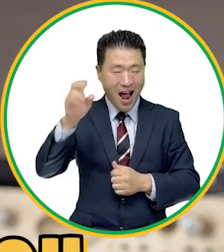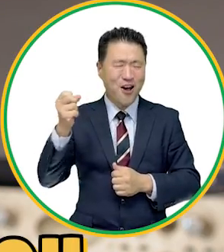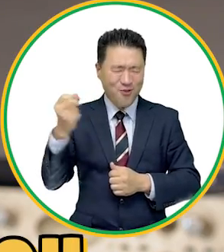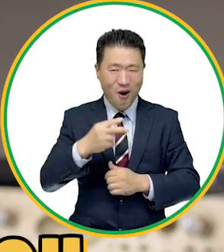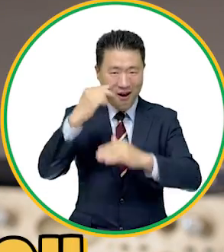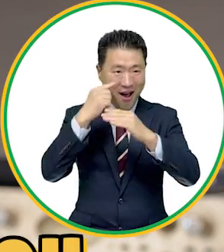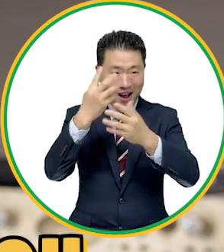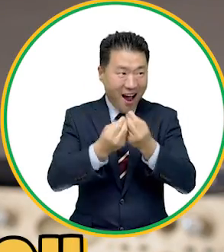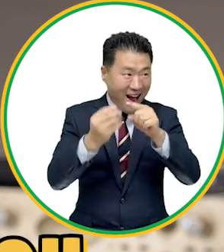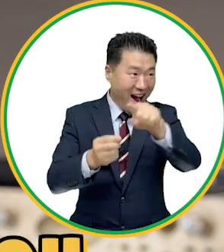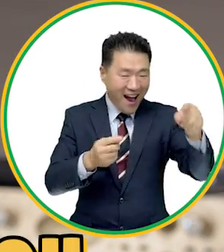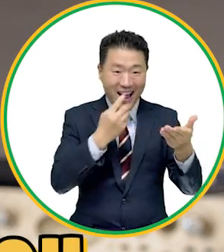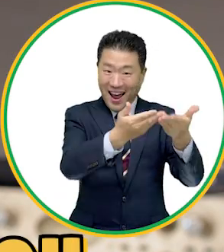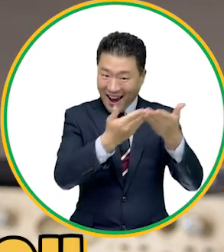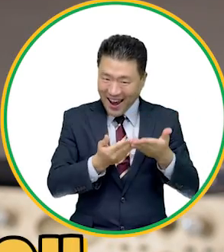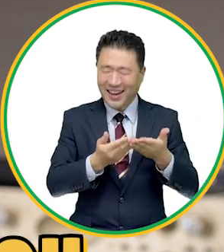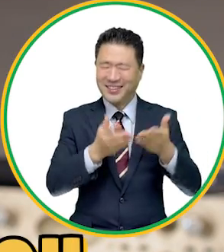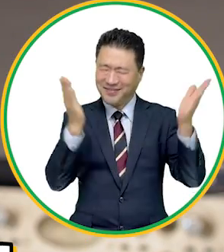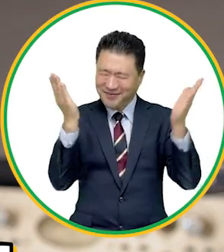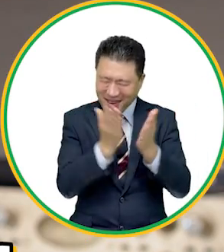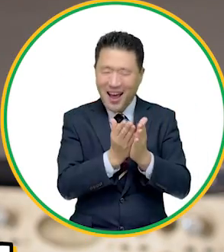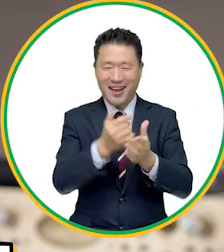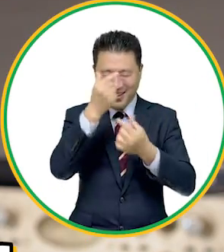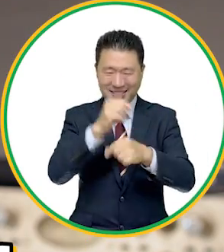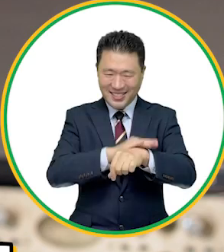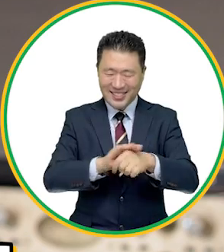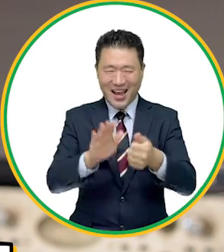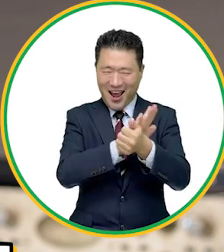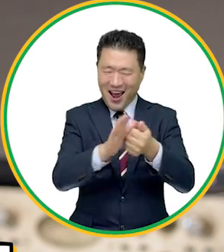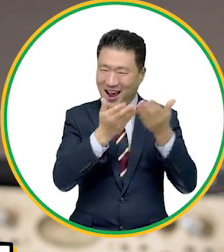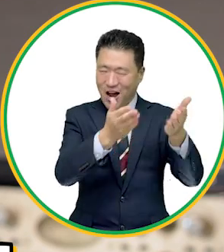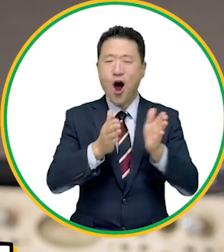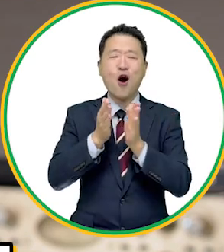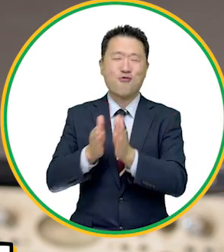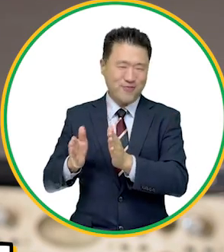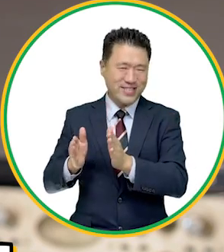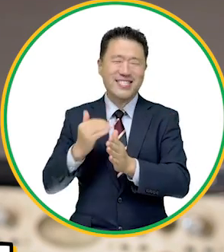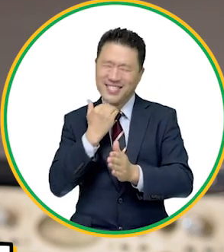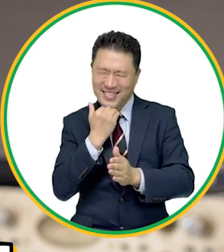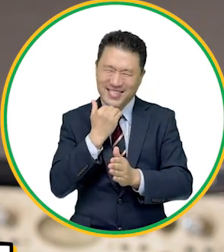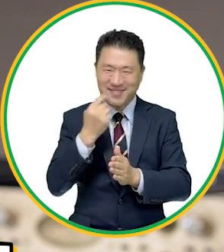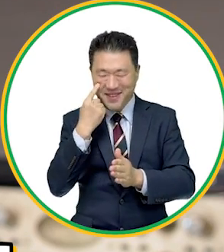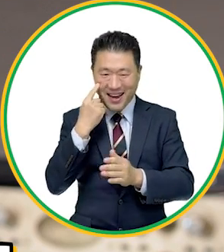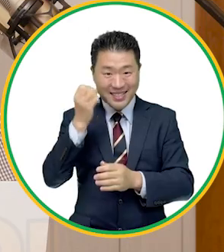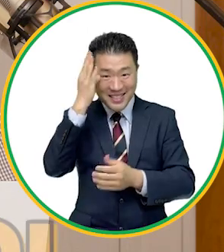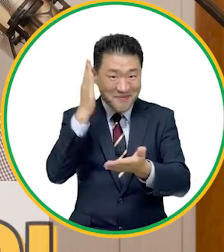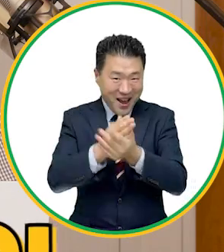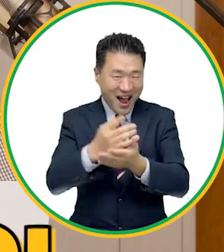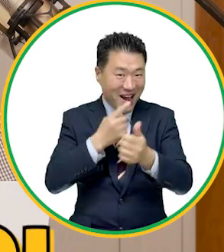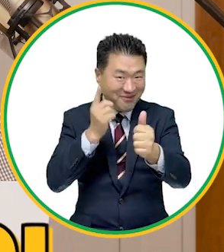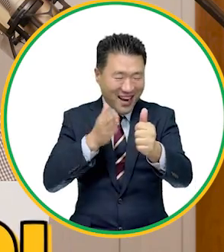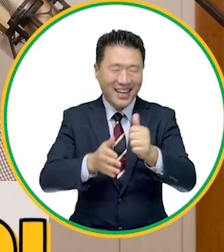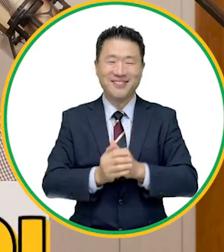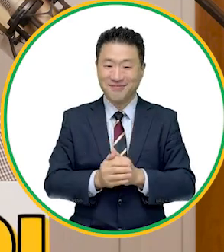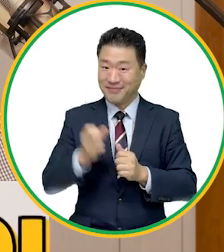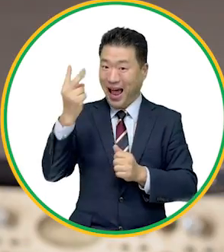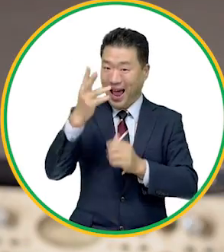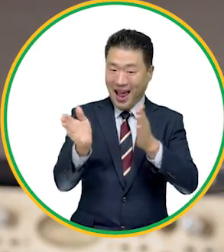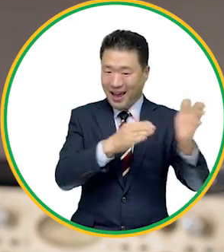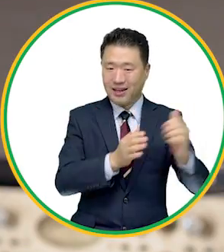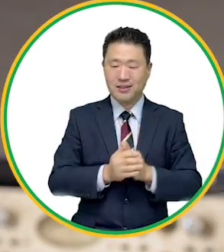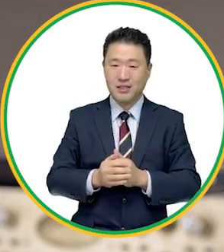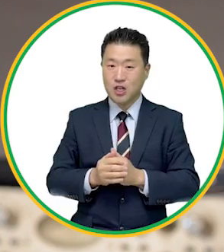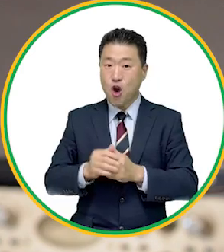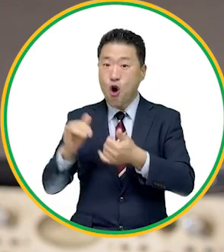주디는 다음 시간에도 여러분의 사연에 딱 맞는 상품과 서비스를 준비해서 기다리고 있을 테니 잊지 말고 찾아와 주세요.